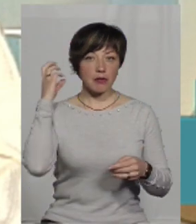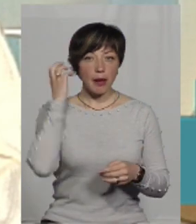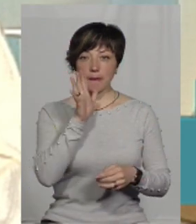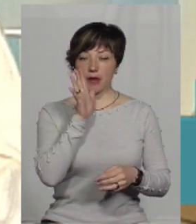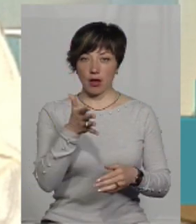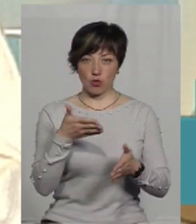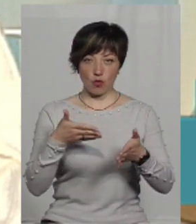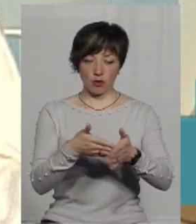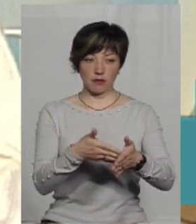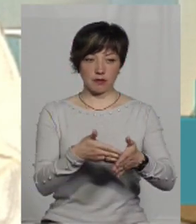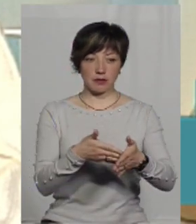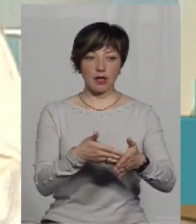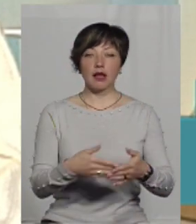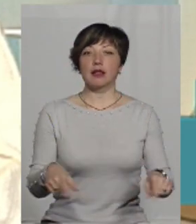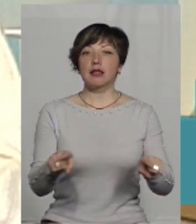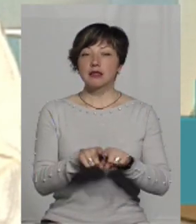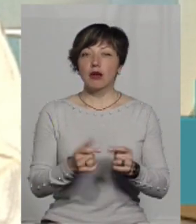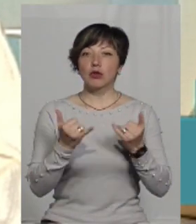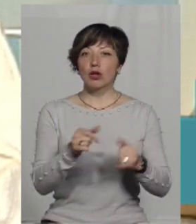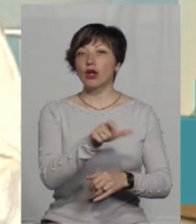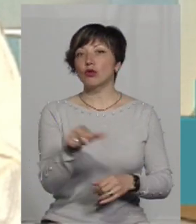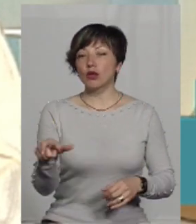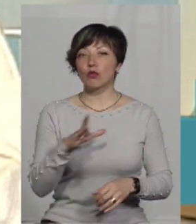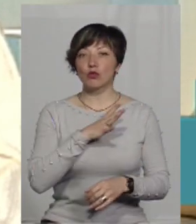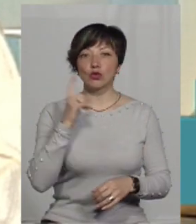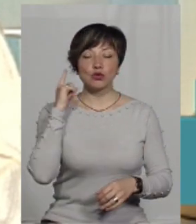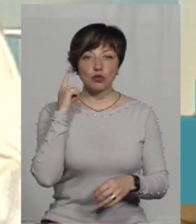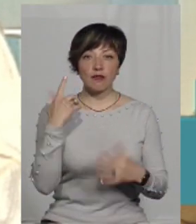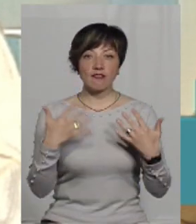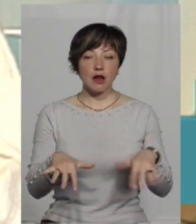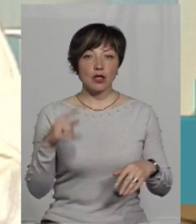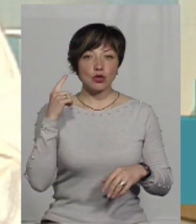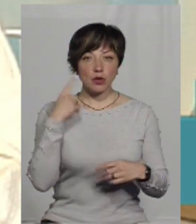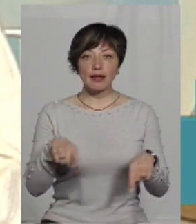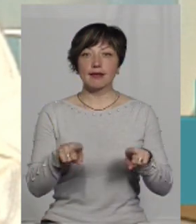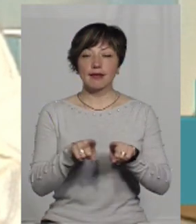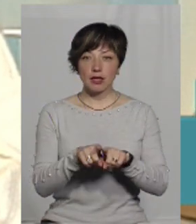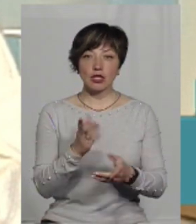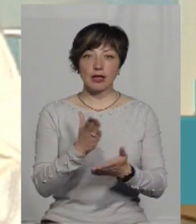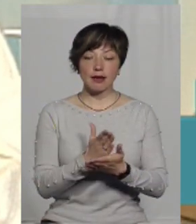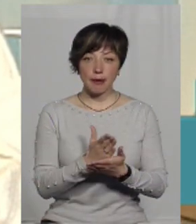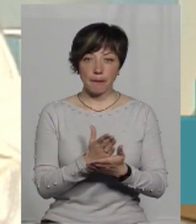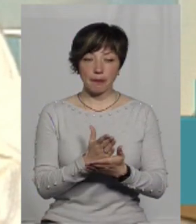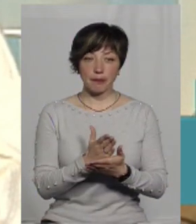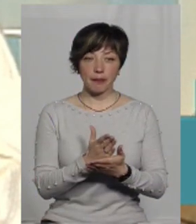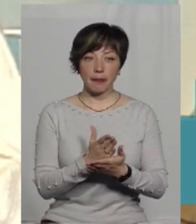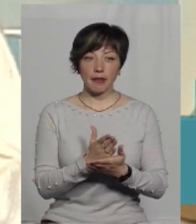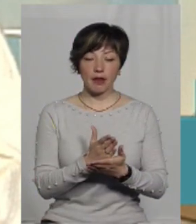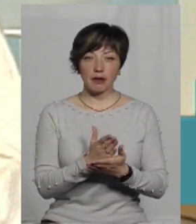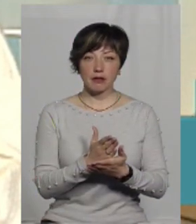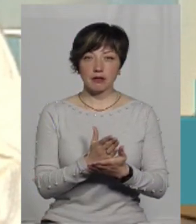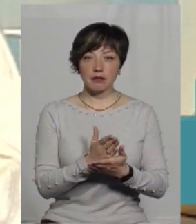це 5 років. Так само для людей, які були чуючі і втратили слух, теж є певні